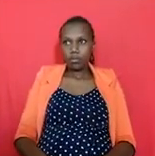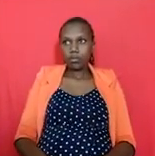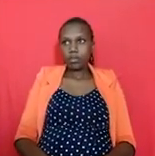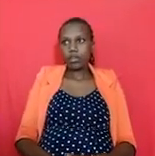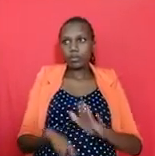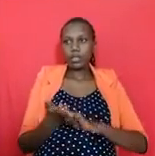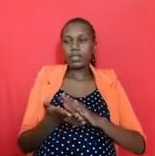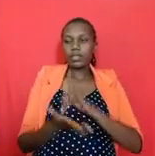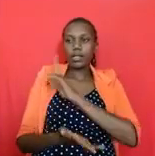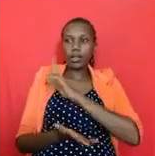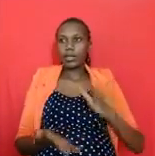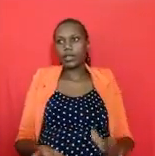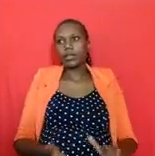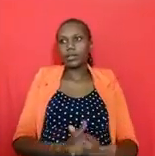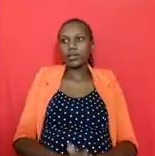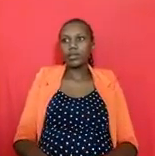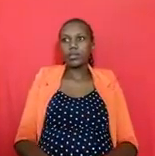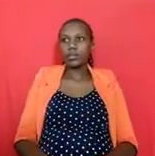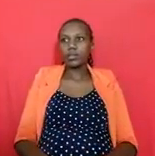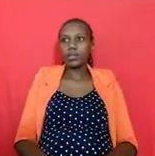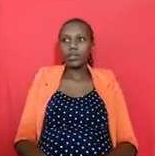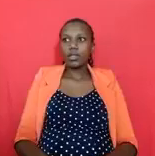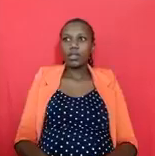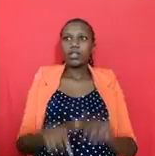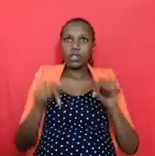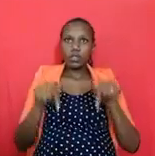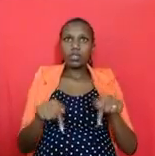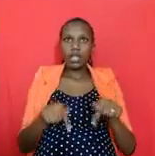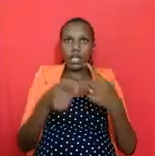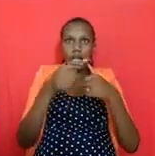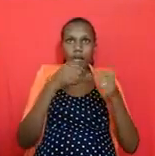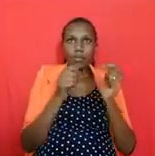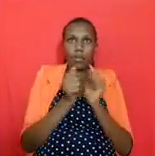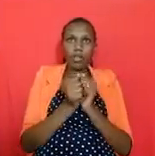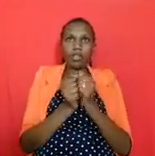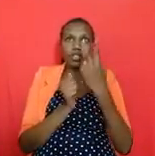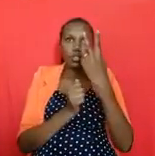Mwathani agocho umuthi gukite dina ngobia igiri